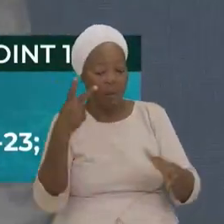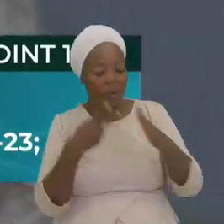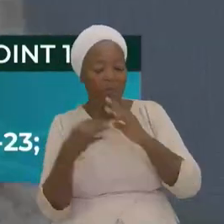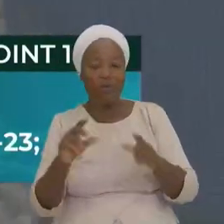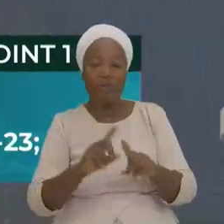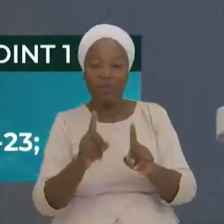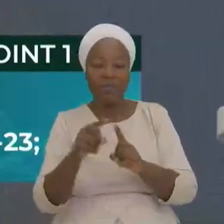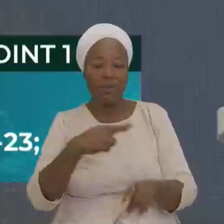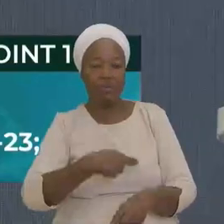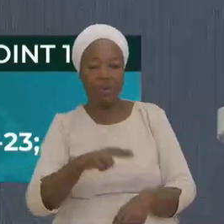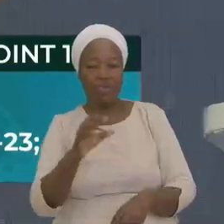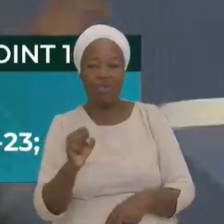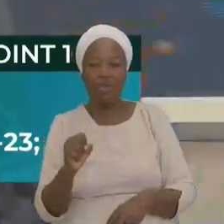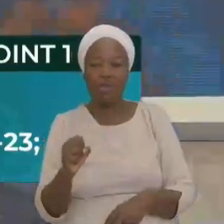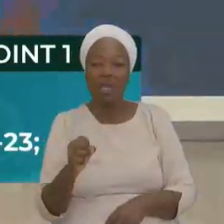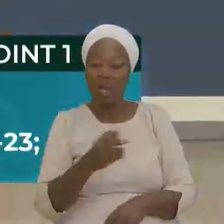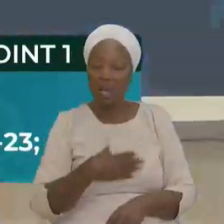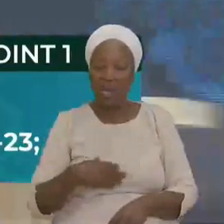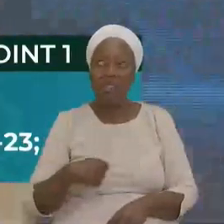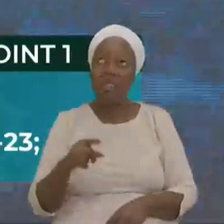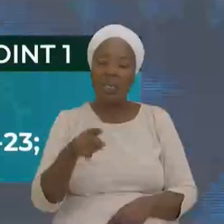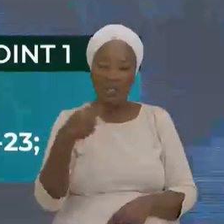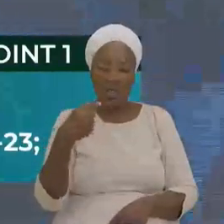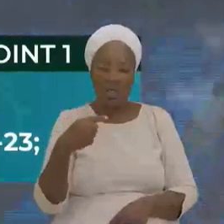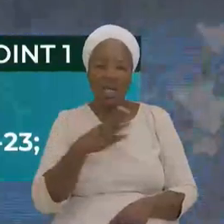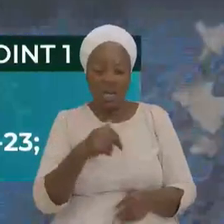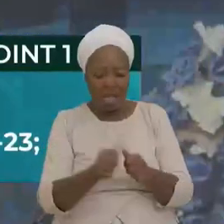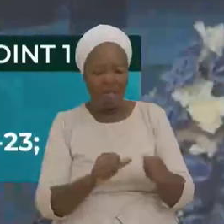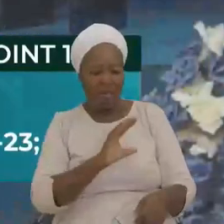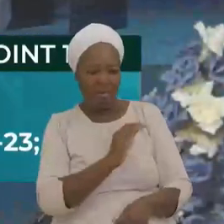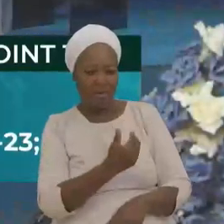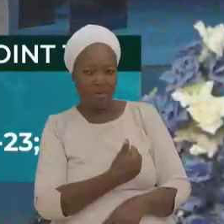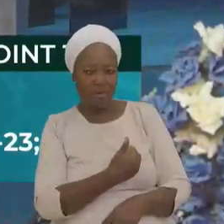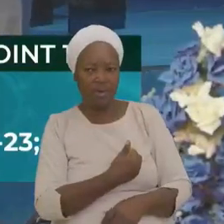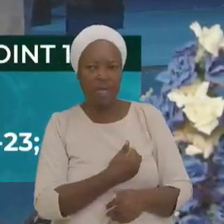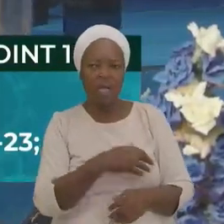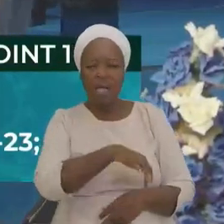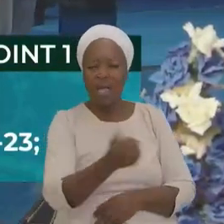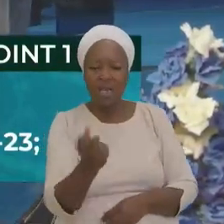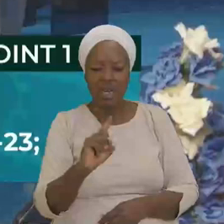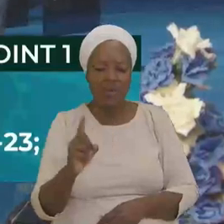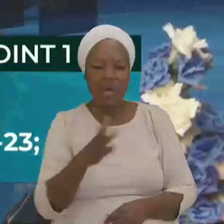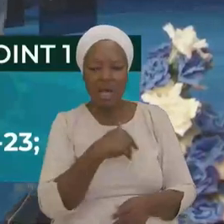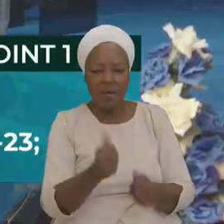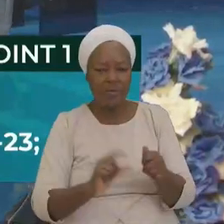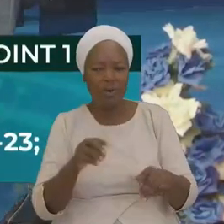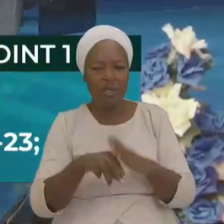Ils écoutent des prophètes de différentes religions et idées et toute